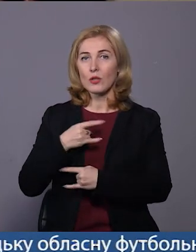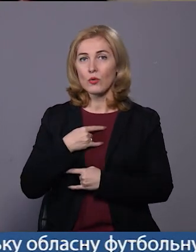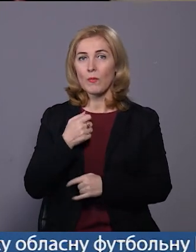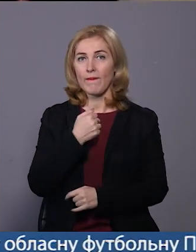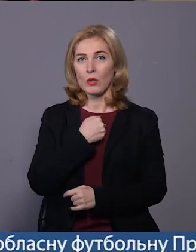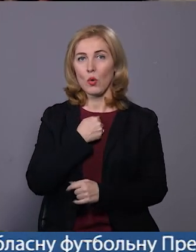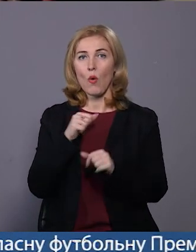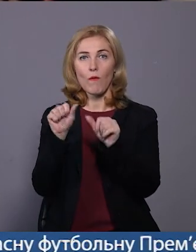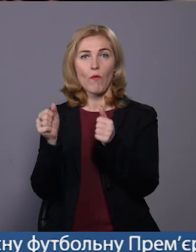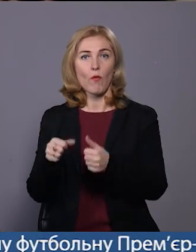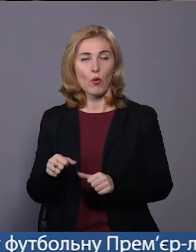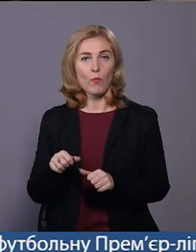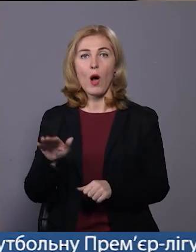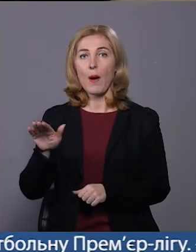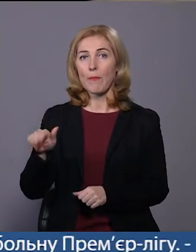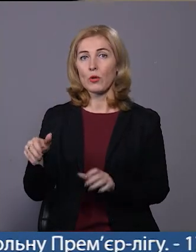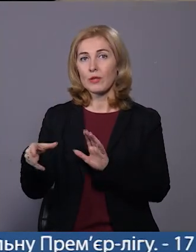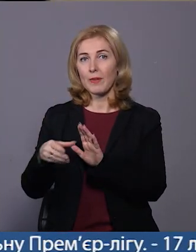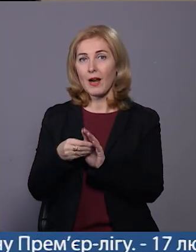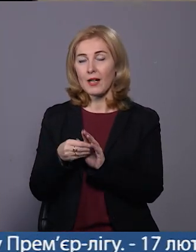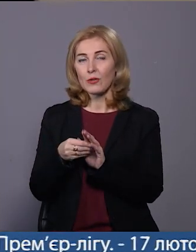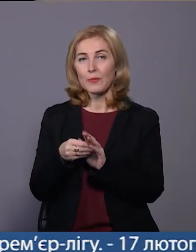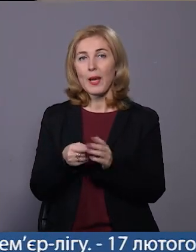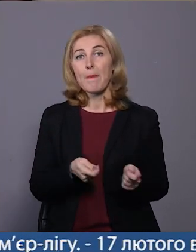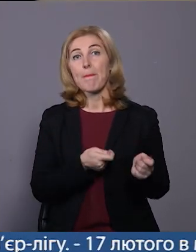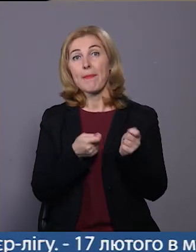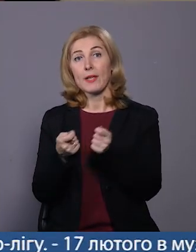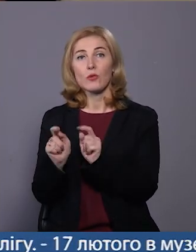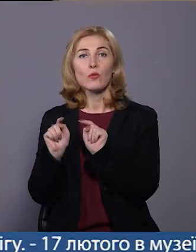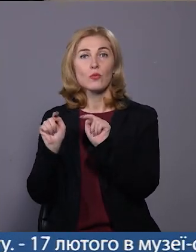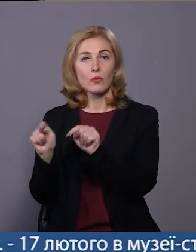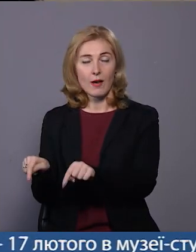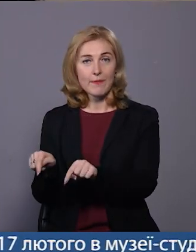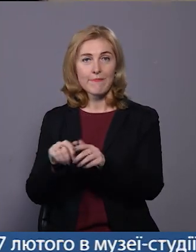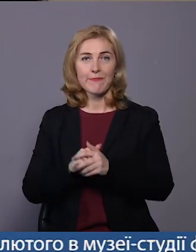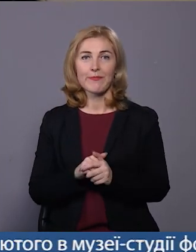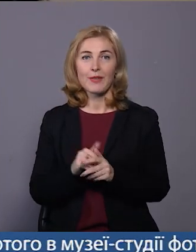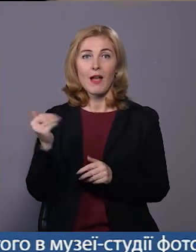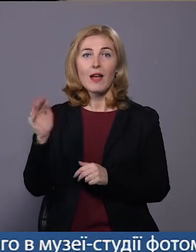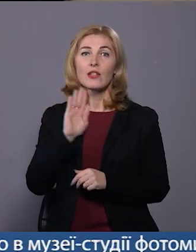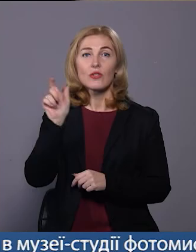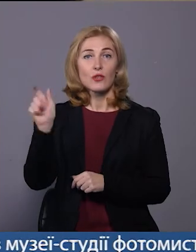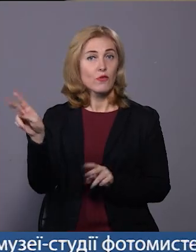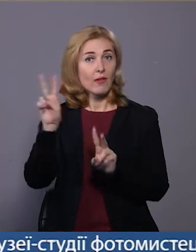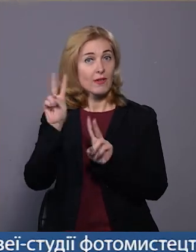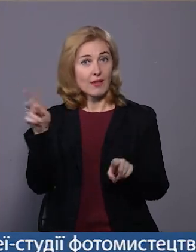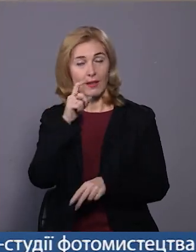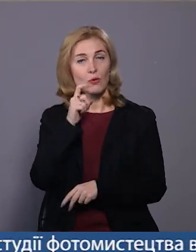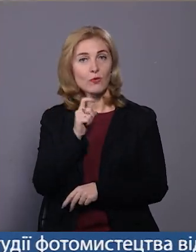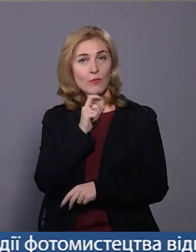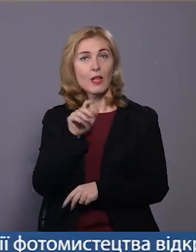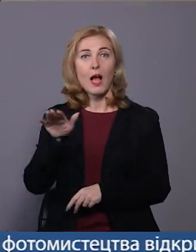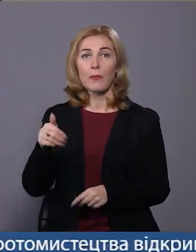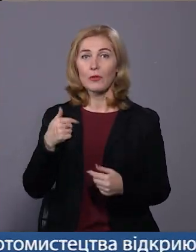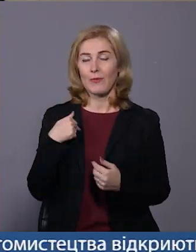форму, а потім разом з військовою формою я приношу її сюди. Вона не знає, вона не розуміє, а потім